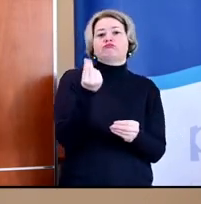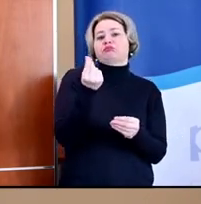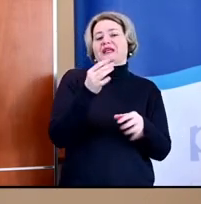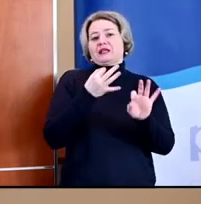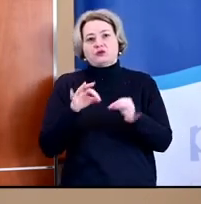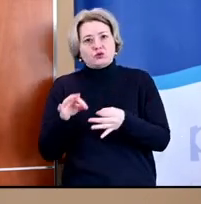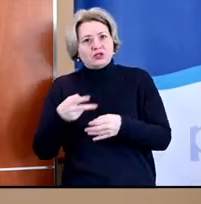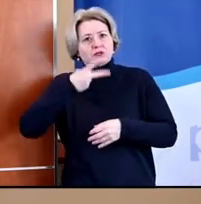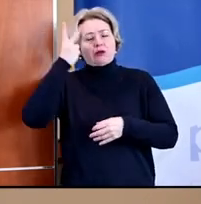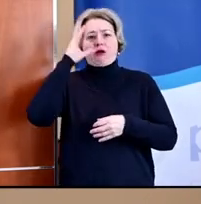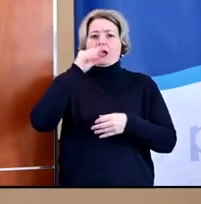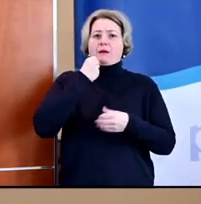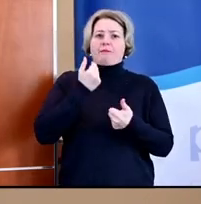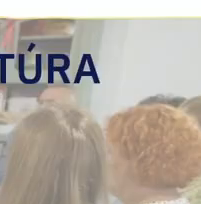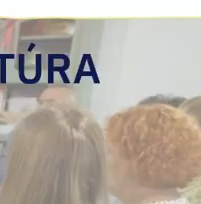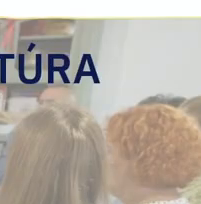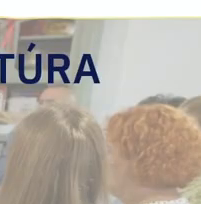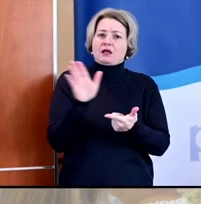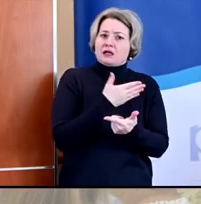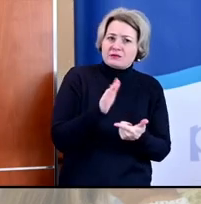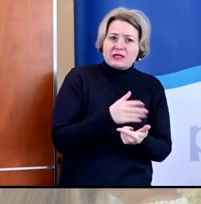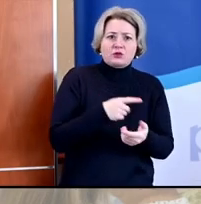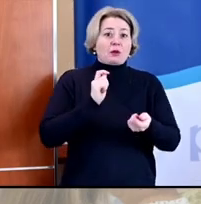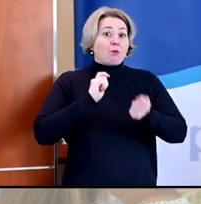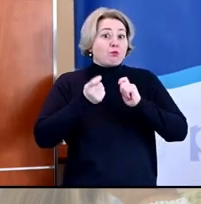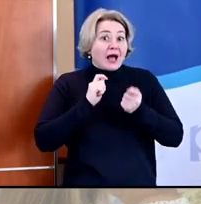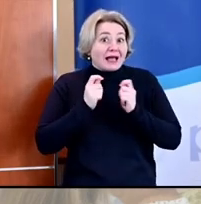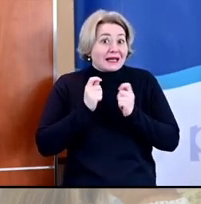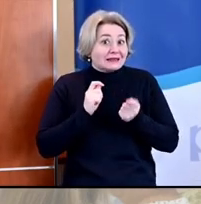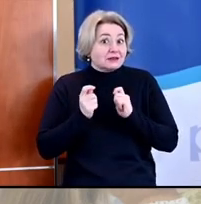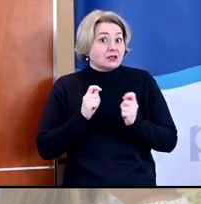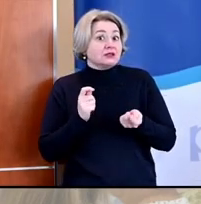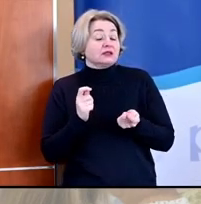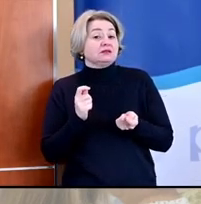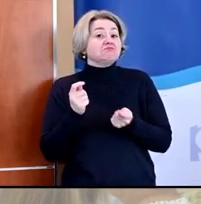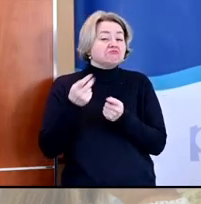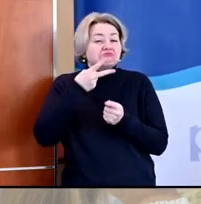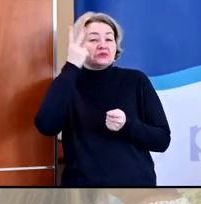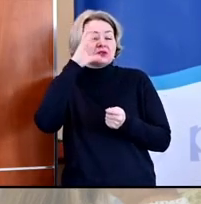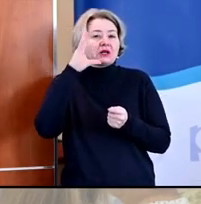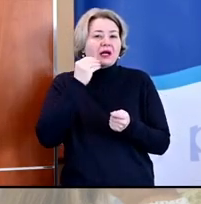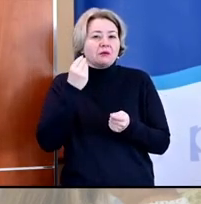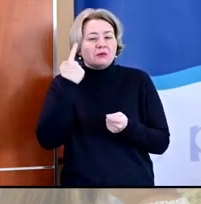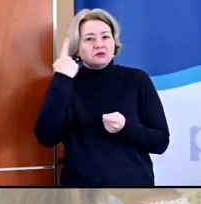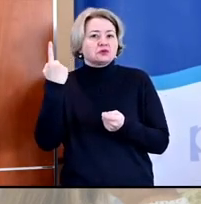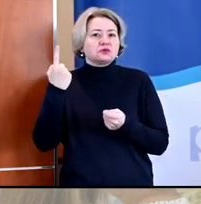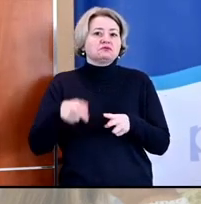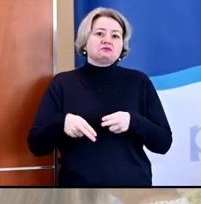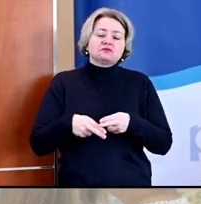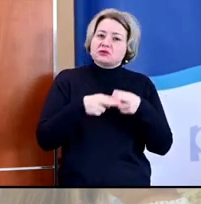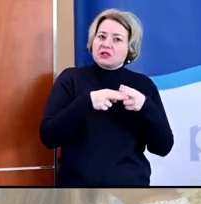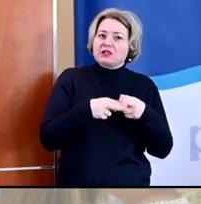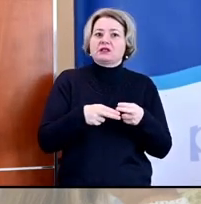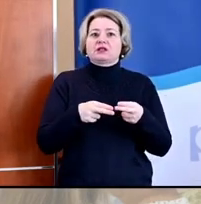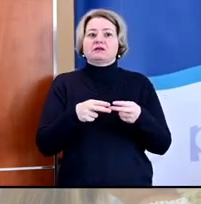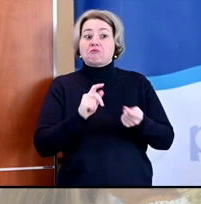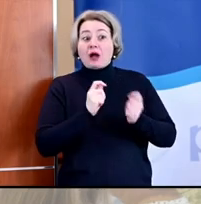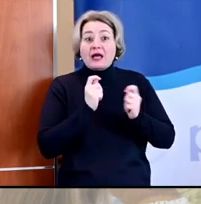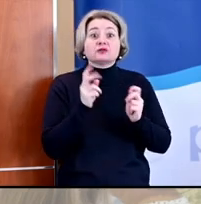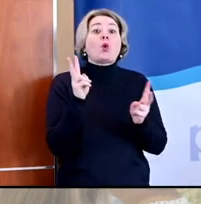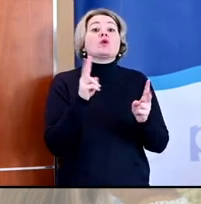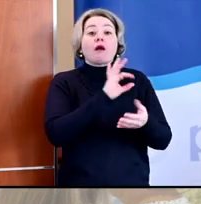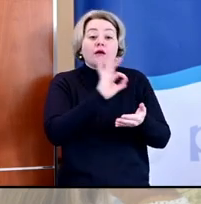vagy nemzetközi pályázati rendszerben jártas partnereket akik tudtak segíteni a pályázóknak